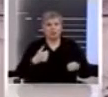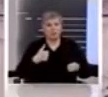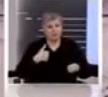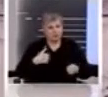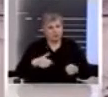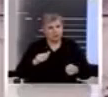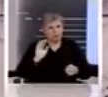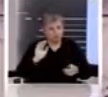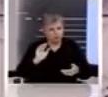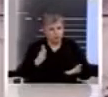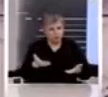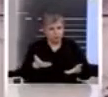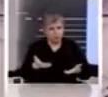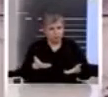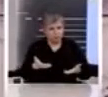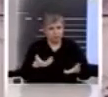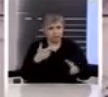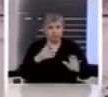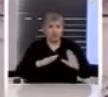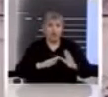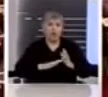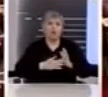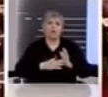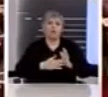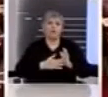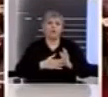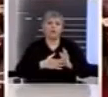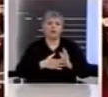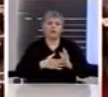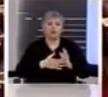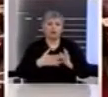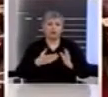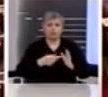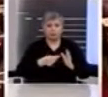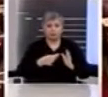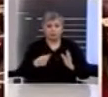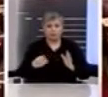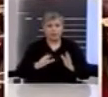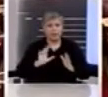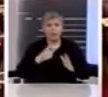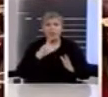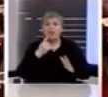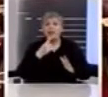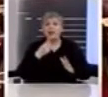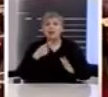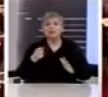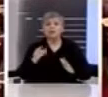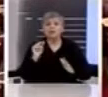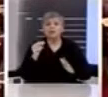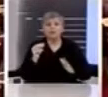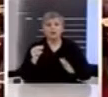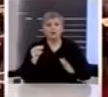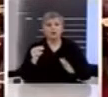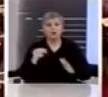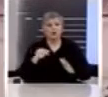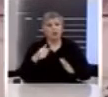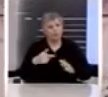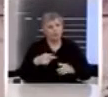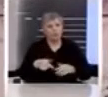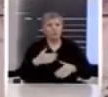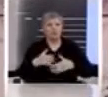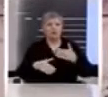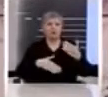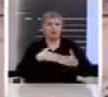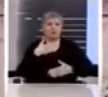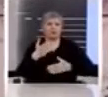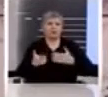εννοώ ότι θα τα διαρρέαν οι υπεύθυνοι της Δημοκρατικής Συμπαράταξης, αλλά δια της διαδικασίας που θα άνοιγε, αμέσως